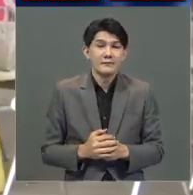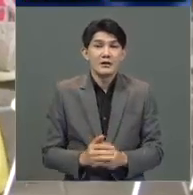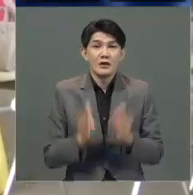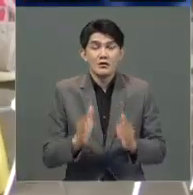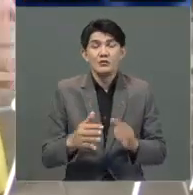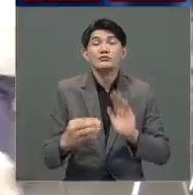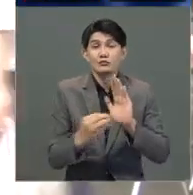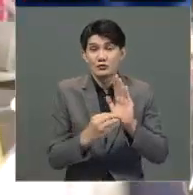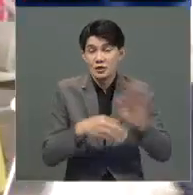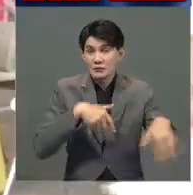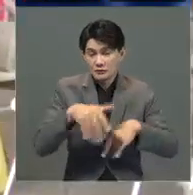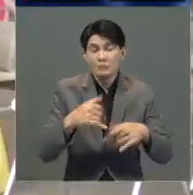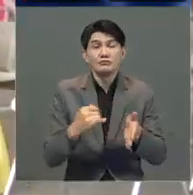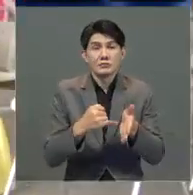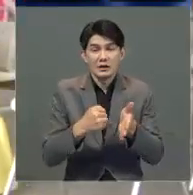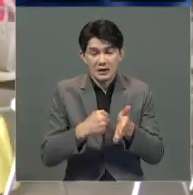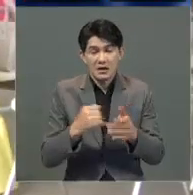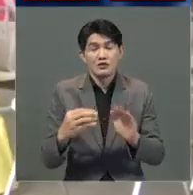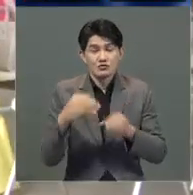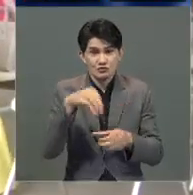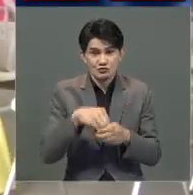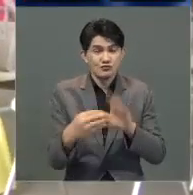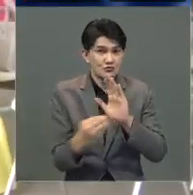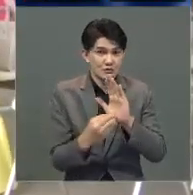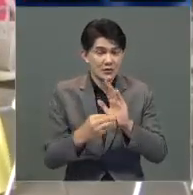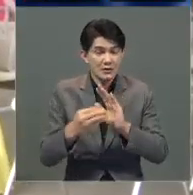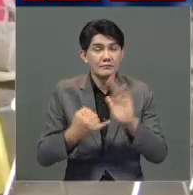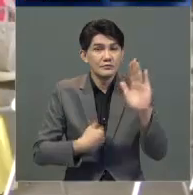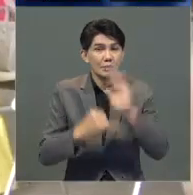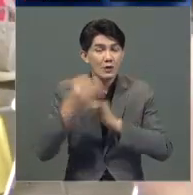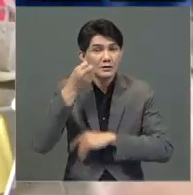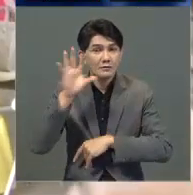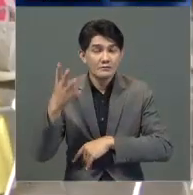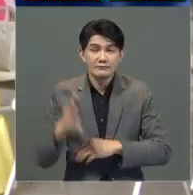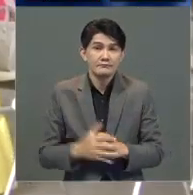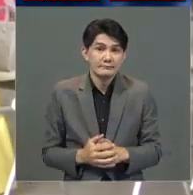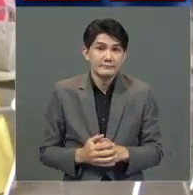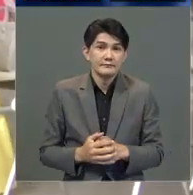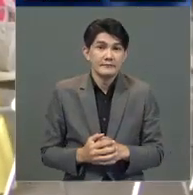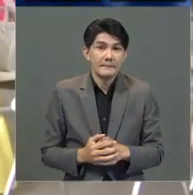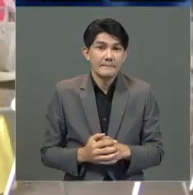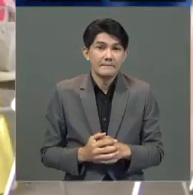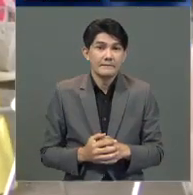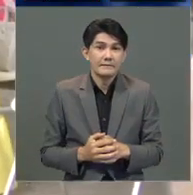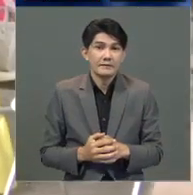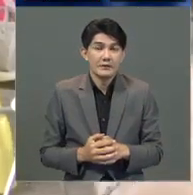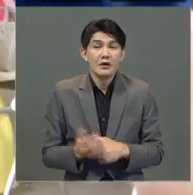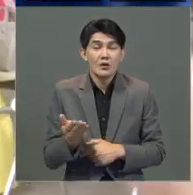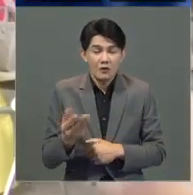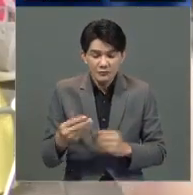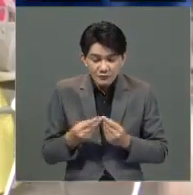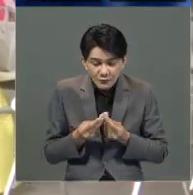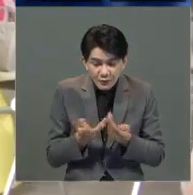ขาดจะสะดวกสำหรับคนที่อยู่ในกรุงเทพที่ไม่ออกต่างจังหวัดก็เป็นสันดานฉัน